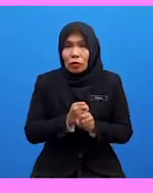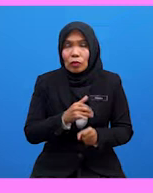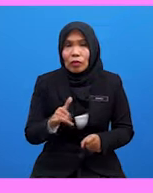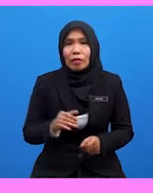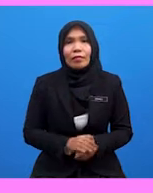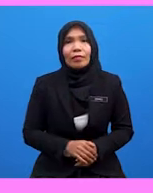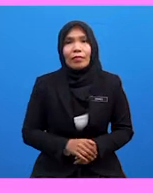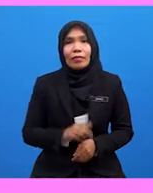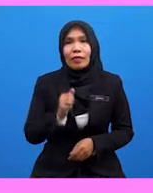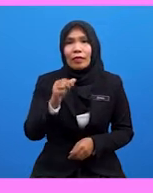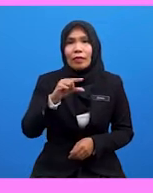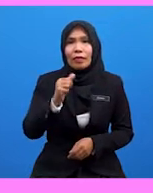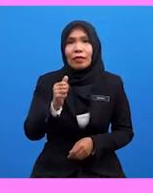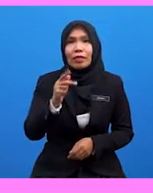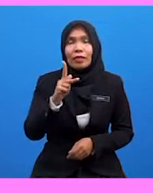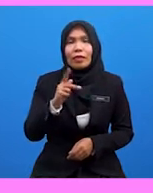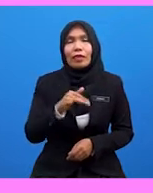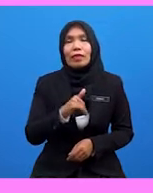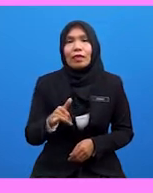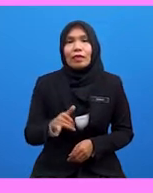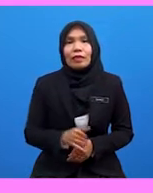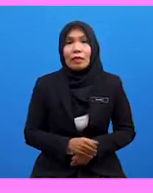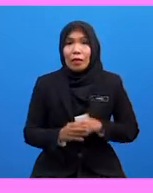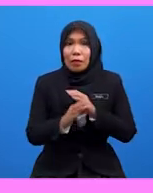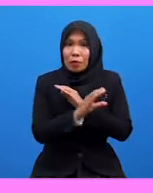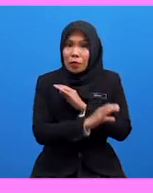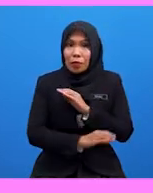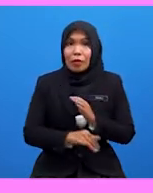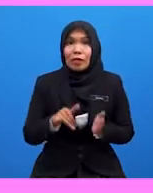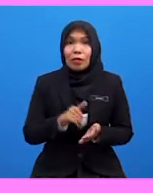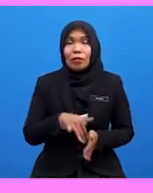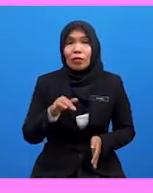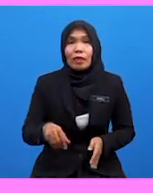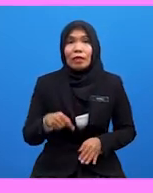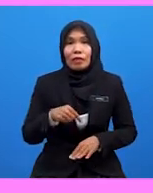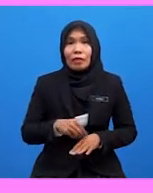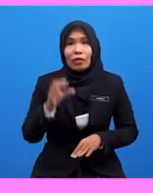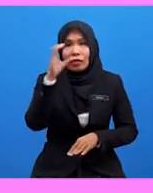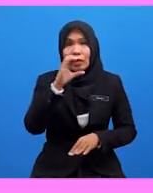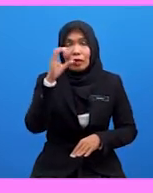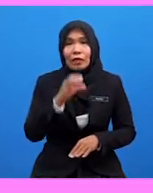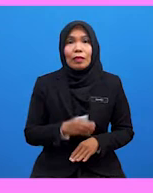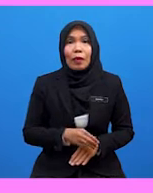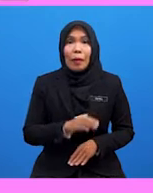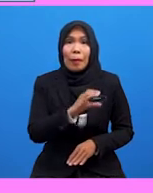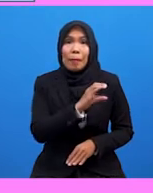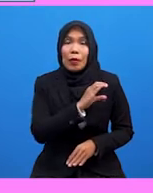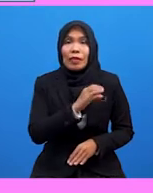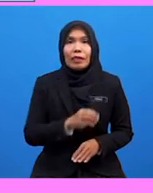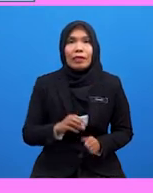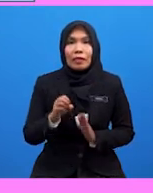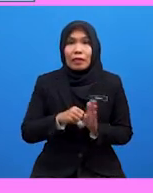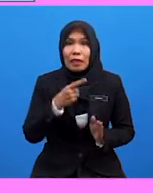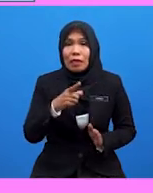ayat, agaknya perompak itulah yang dicari oleh pihak polis selama ini. Kata pembenda pula